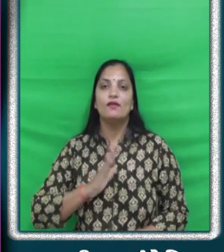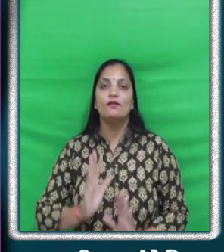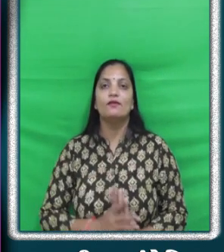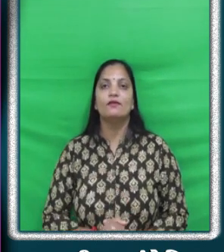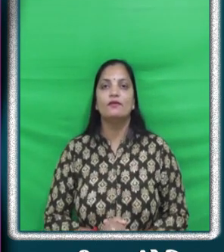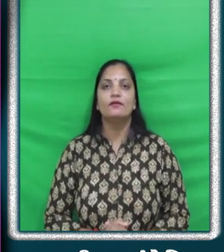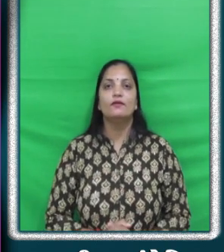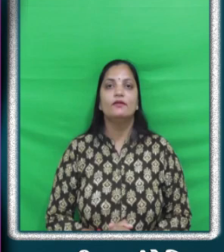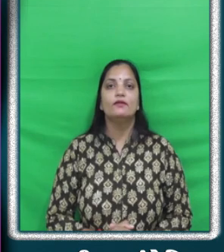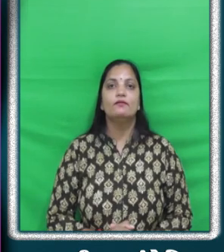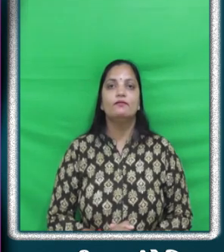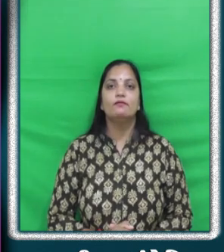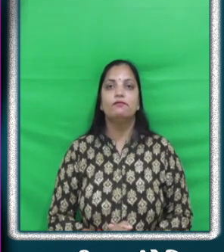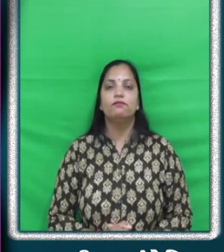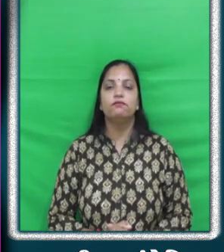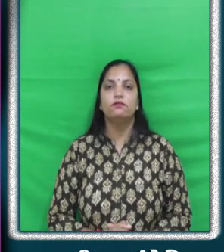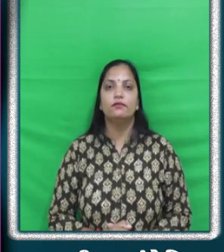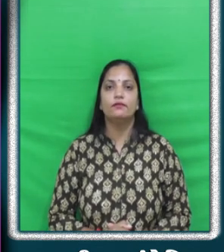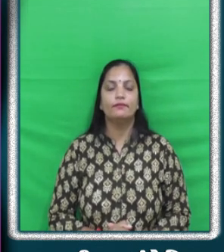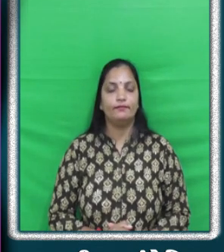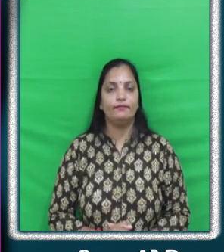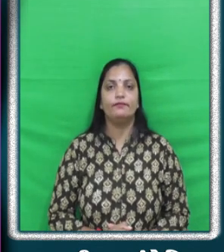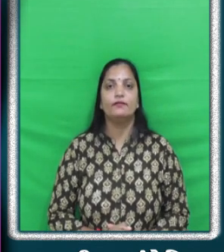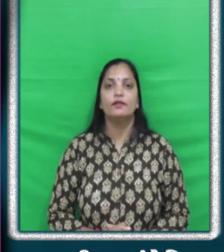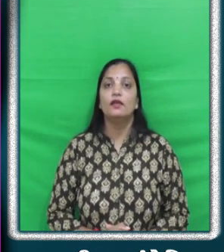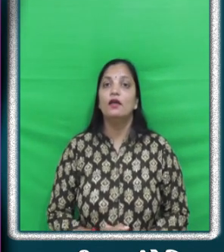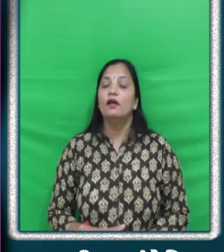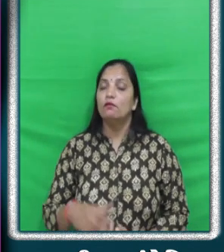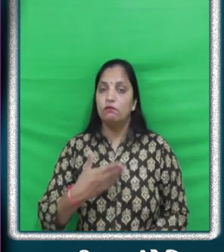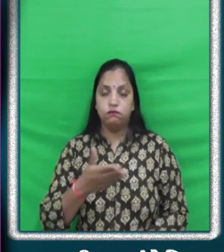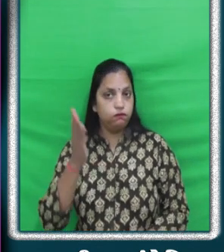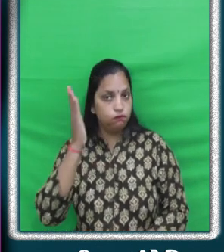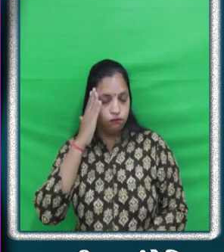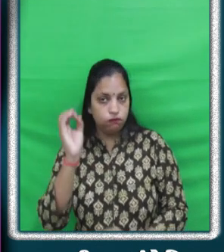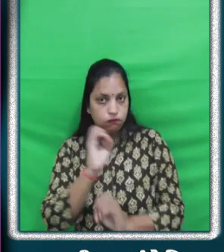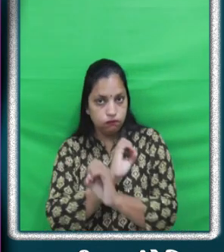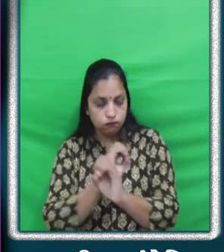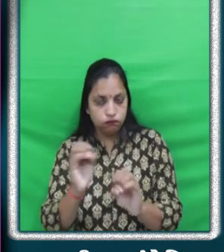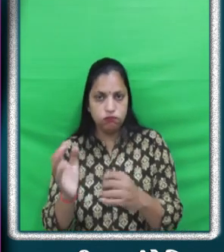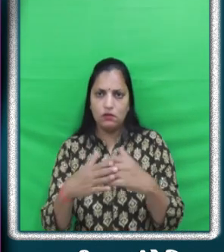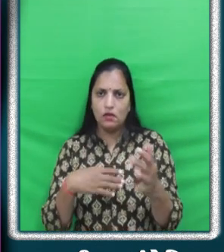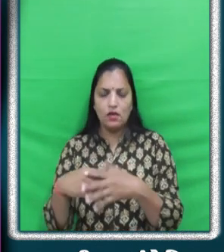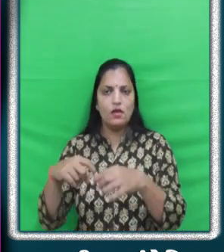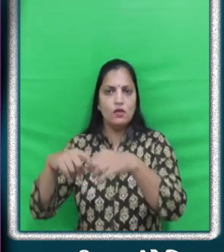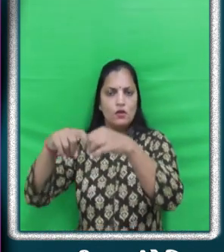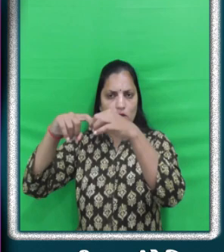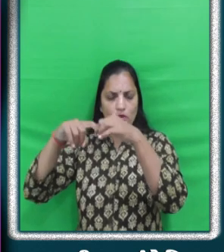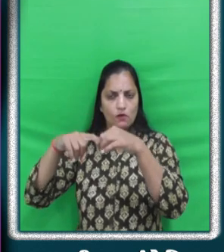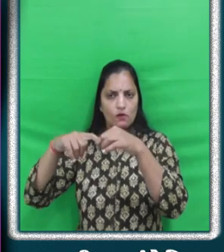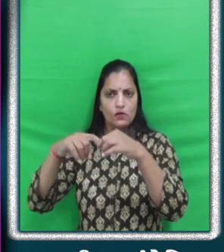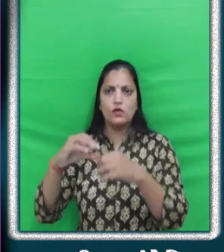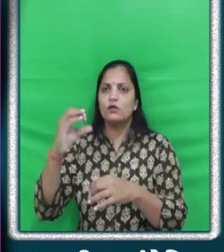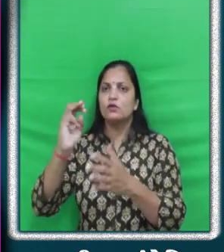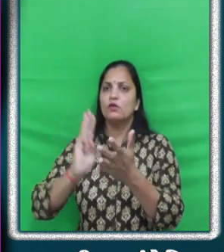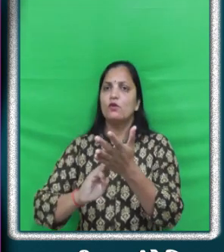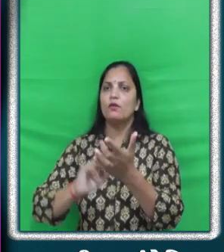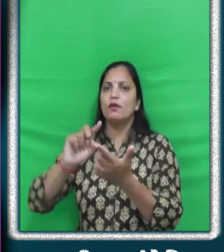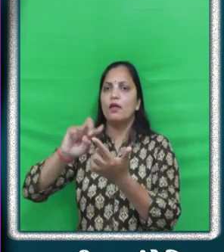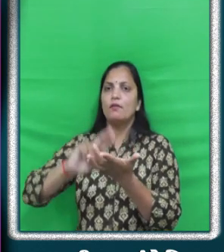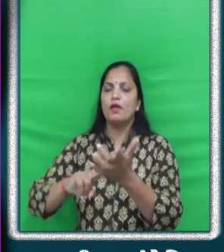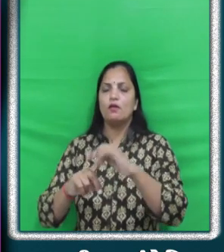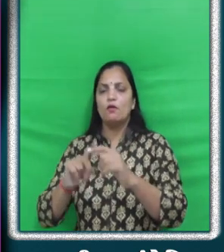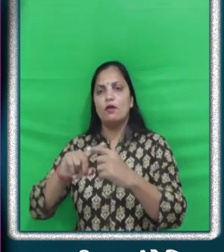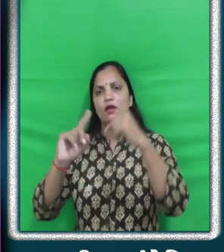હોય એટલે એક જ વાર હું બોલી ગઈ હો, જેથી તમને ના સમજાયું હોય. તો જો ના સમજાય કોઈમાં કોઈ ક્વેશ્ચન હોય તો કમેન્ટમાં પણ જણાવજો,